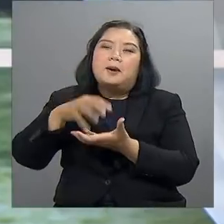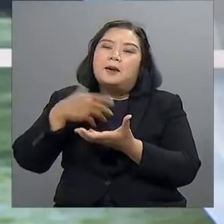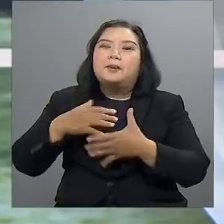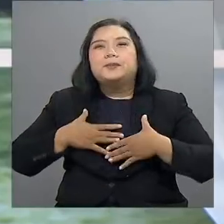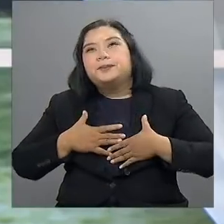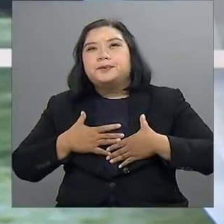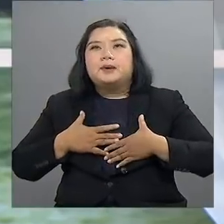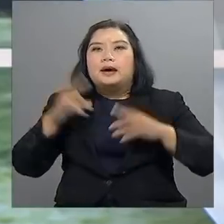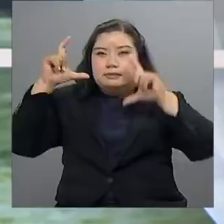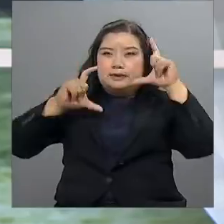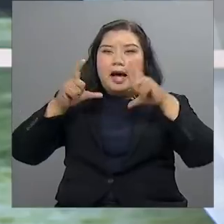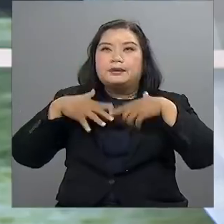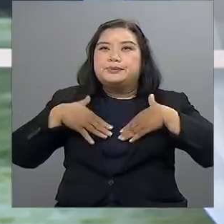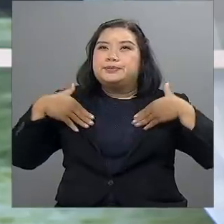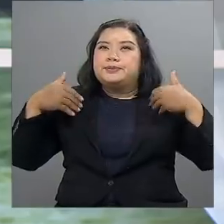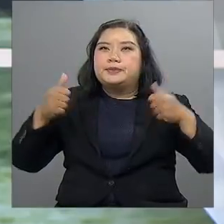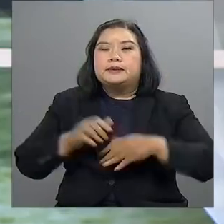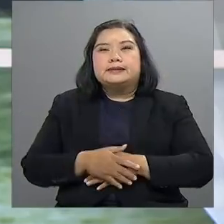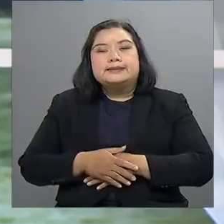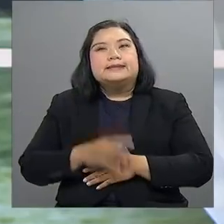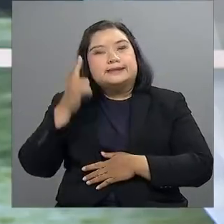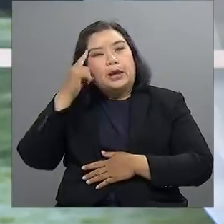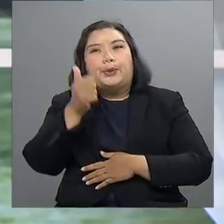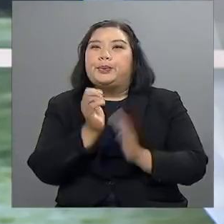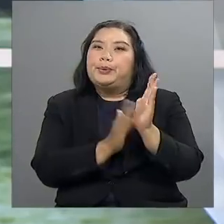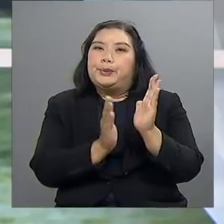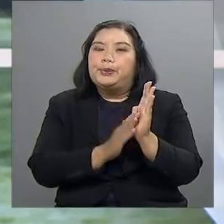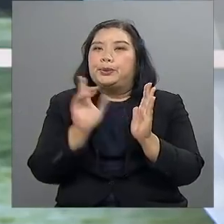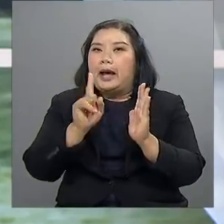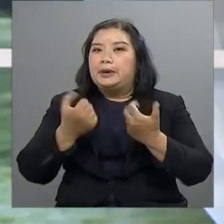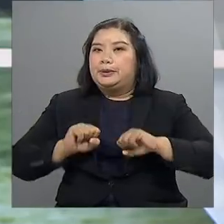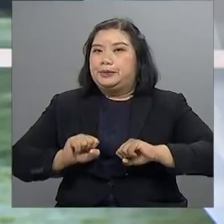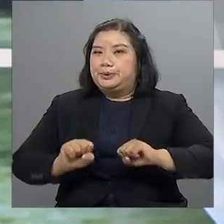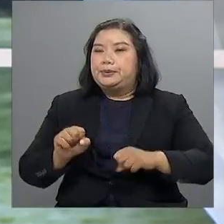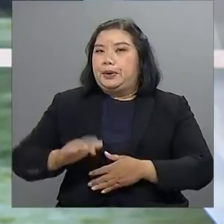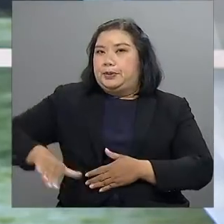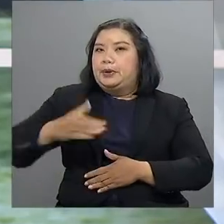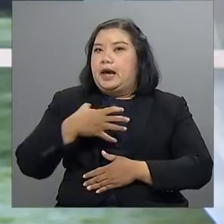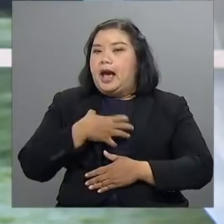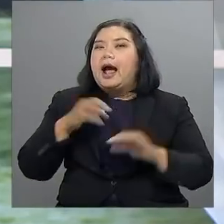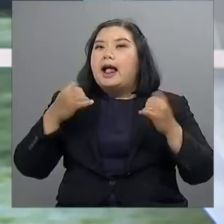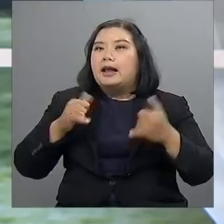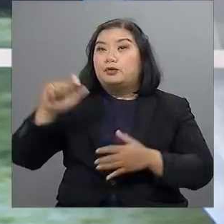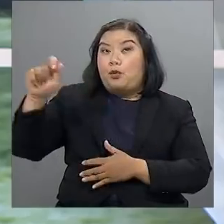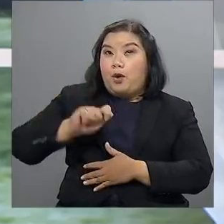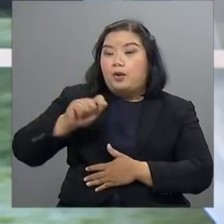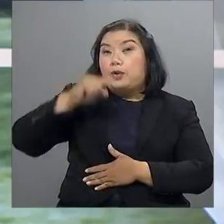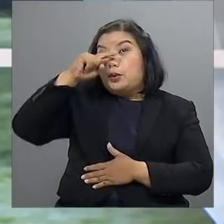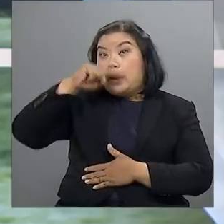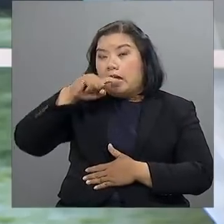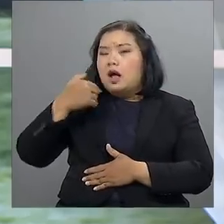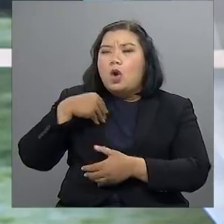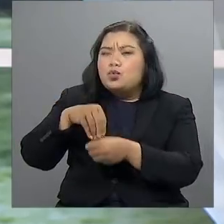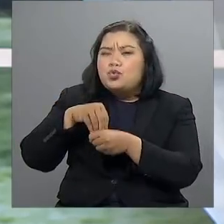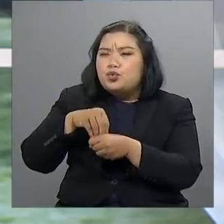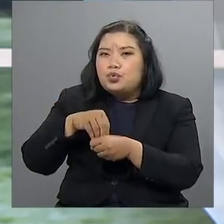ซึ่งถือว่าเป็นอีกหนึ่งเรื่องที่น่ายินดีค่ะที่คนรุ่นใหม่ยังคงอนุรักษ์การละเล่นแบบไทยๆแบบนี้แล้วก็คงอยู่สืบไปคือพอยุคสมัยเปลี่ยน